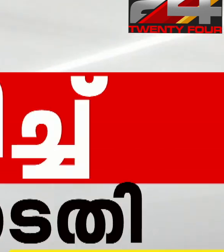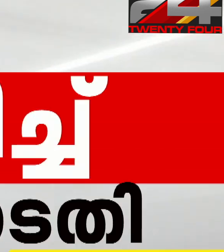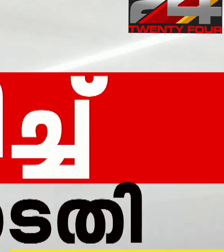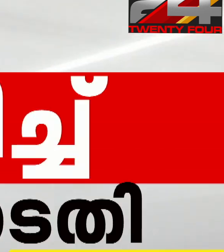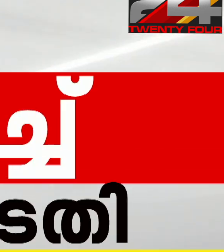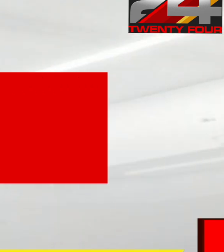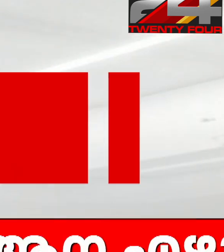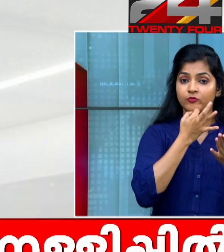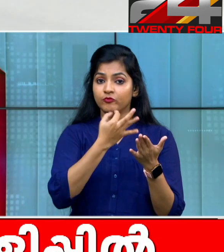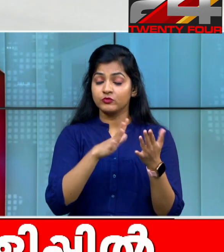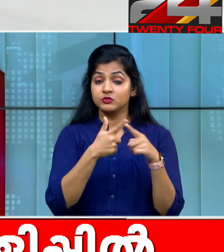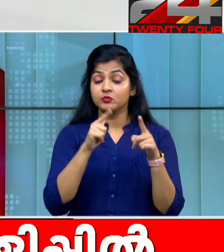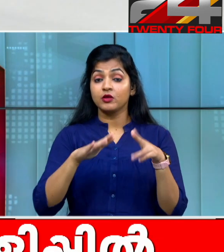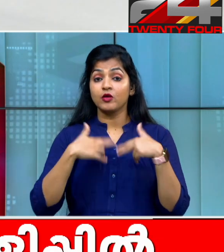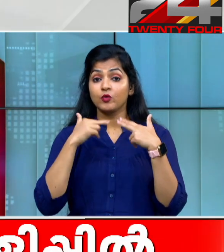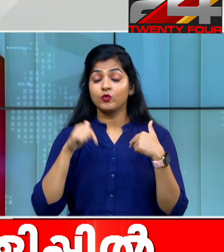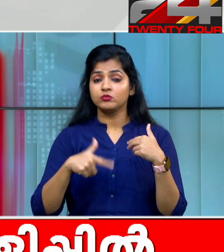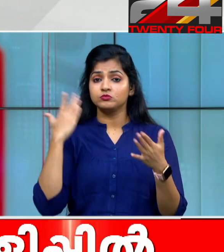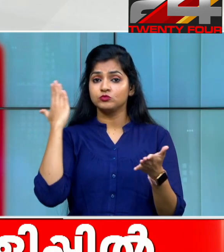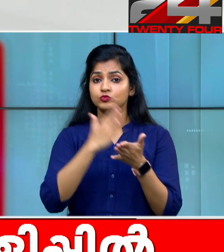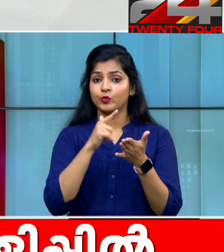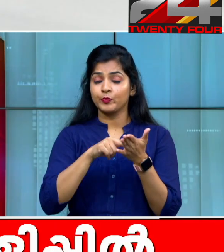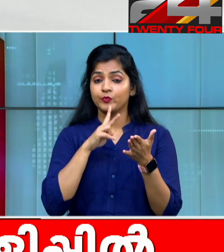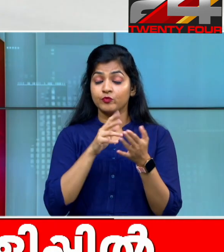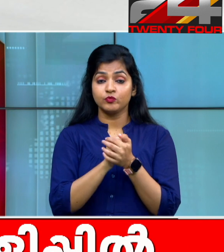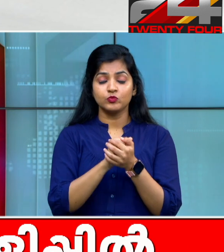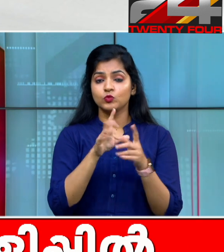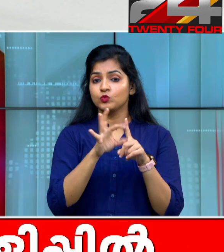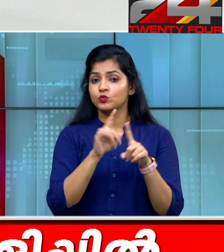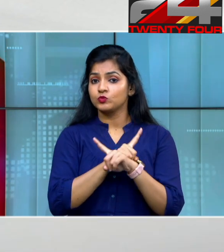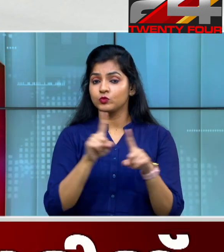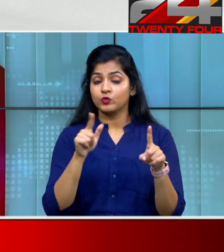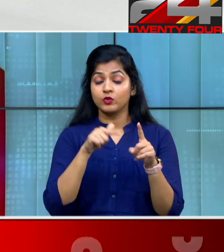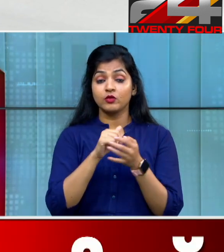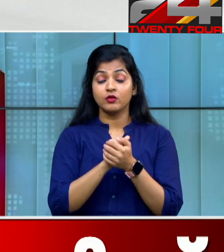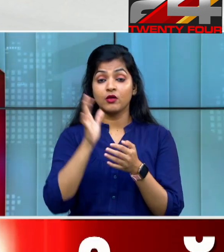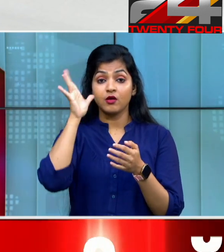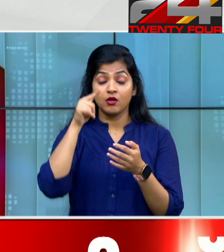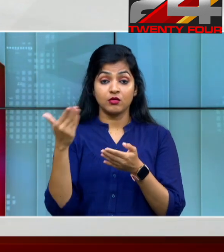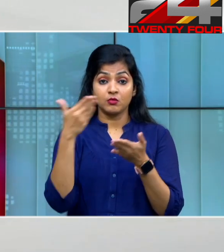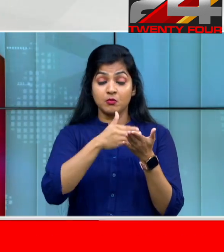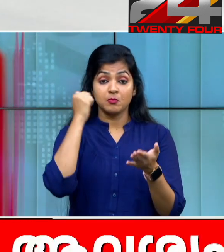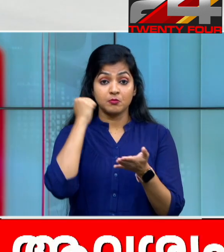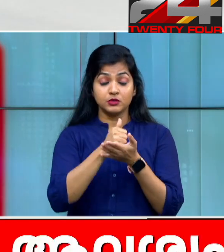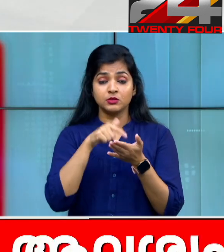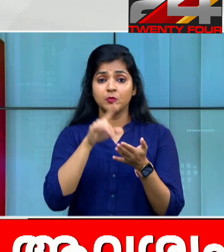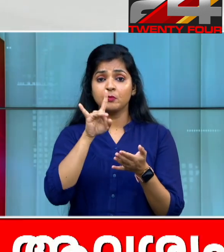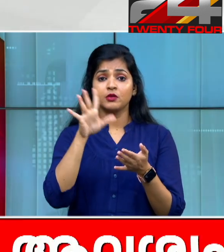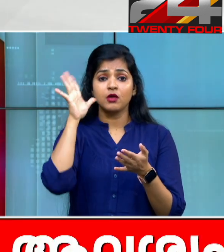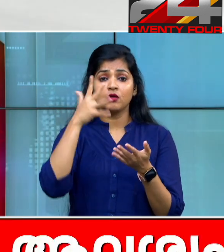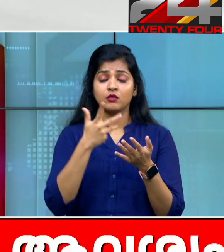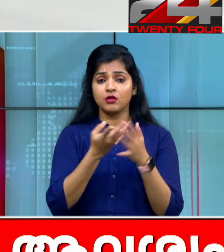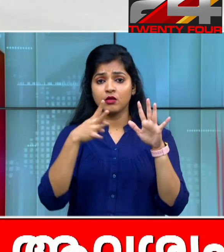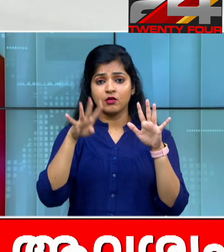പക്ഷേ അതിനാണിപ്പോൾ ഹൈക്കോടതി വിലങ്ങുതടിയിട്ടിരിക്കുന്നത്. അത് പാടില്ല. ആനകളെ എഴുന്നള്ളിക്കുന്ന ആചാരപ്രകാരമാണെങ്കിൽ എന്തിനാണ് 15 ആനകൾ, 9 ആനകൾ